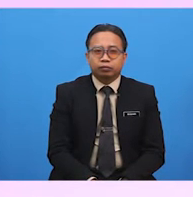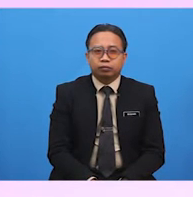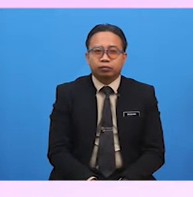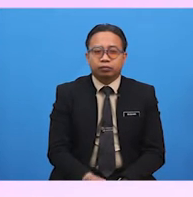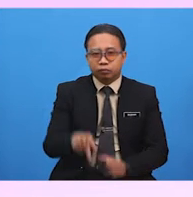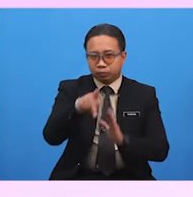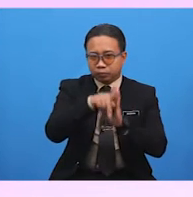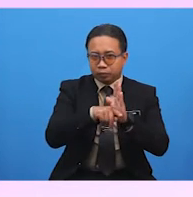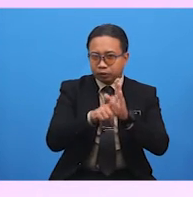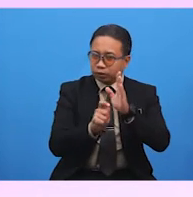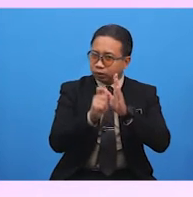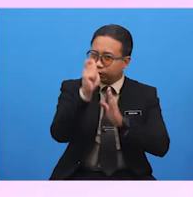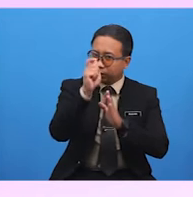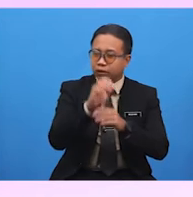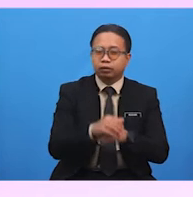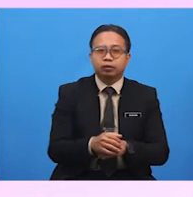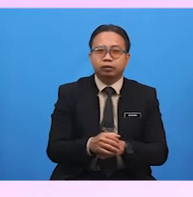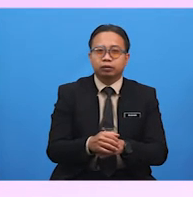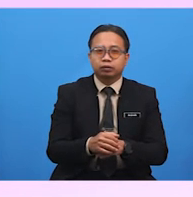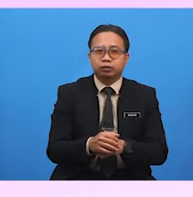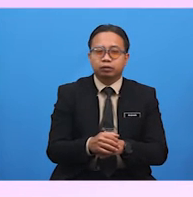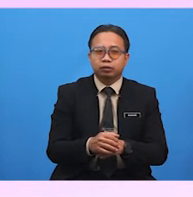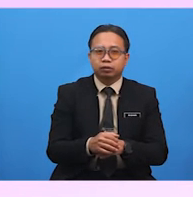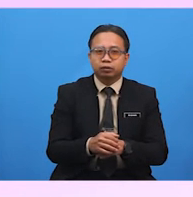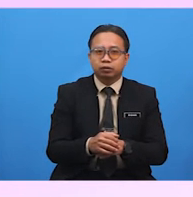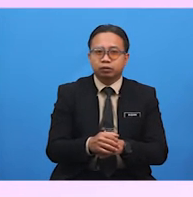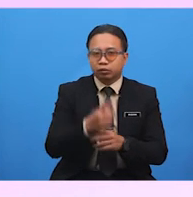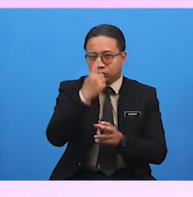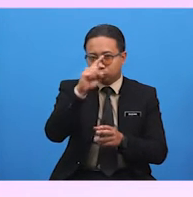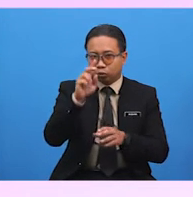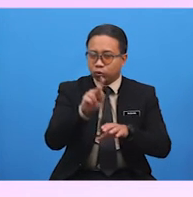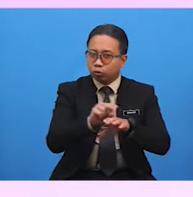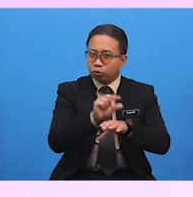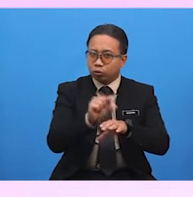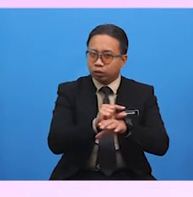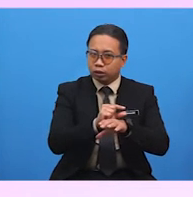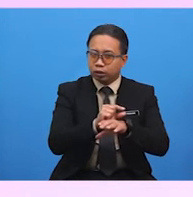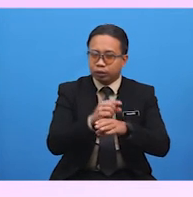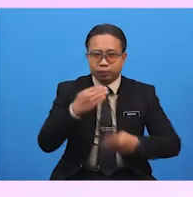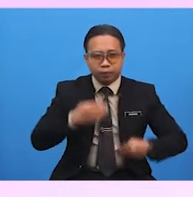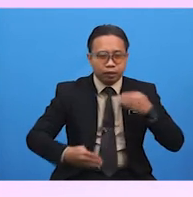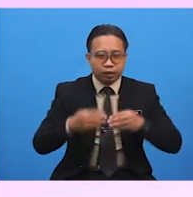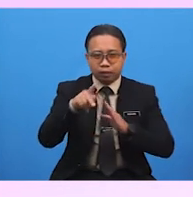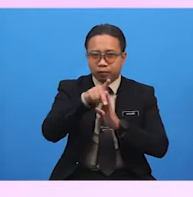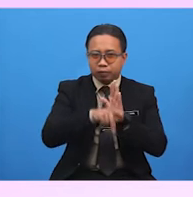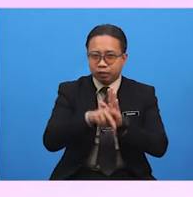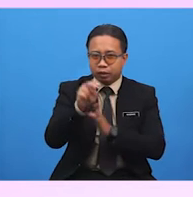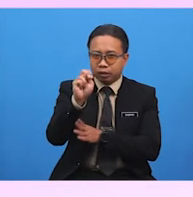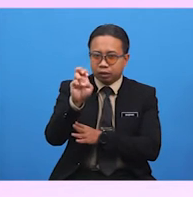jenis penerbitan ialah ilustrasi yang dihasilkan untuk kegunaan bidang penerbitan.